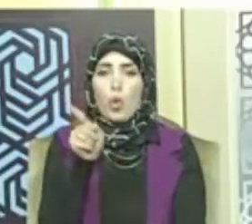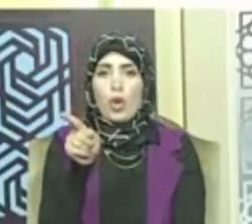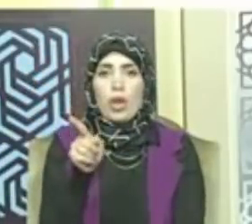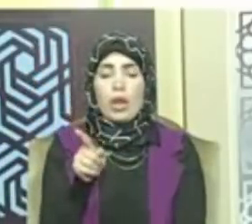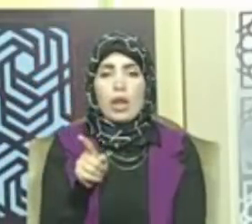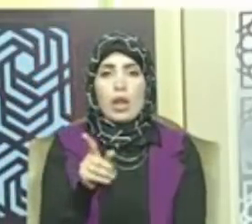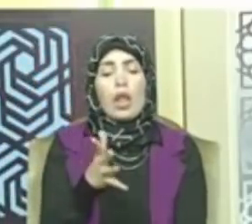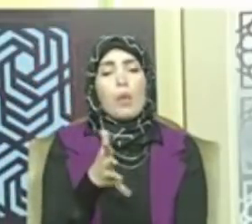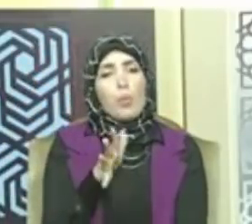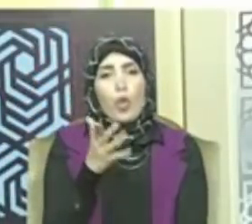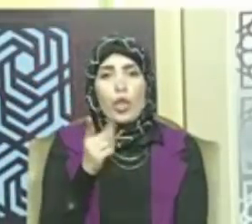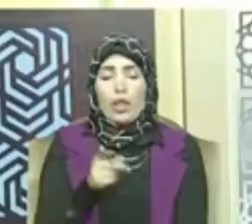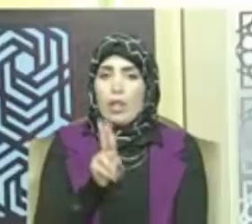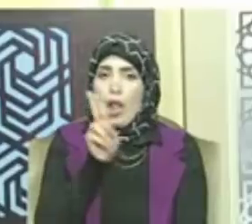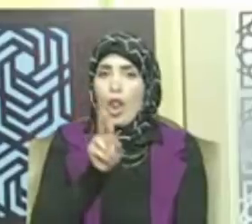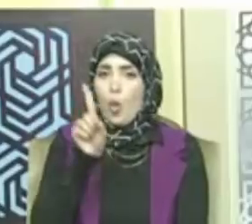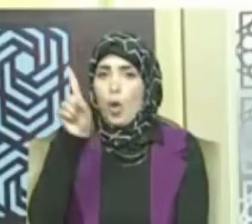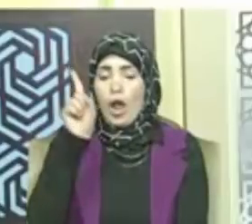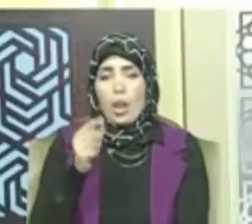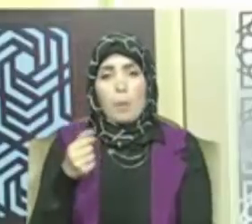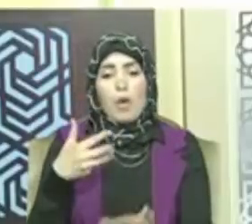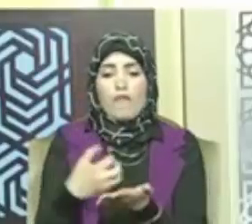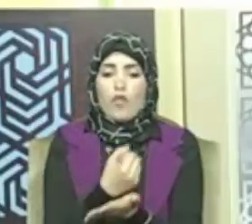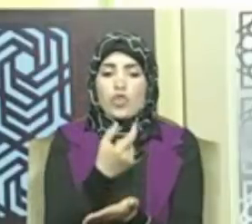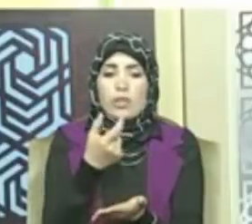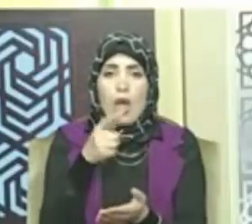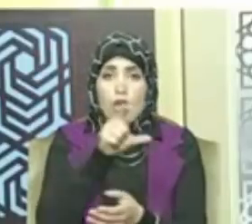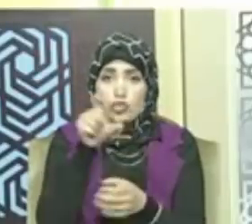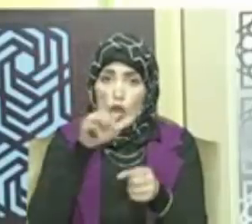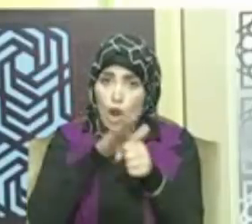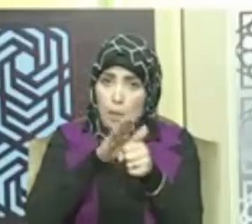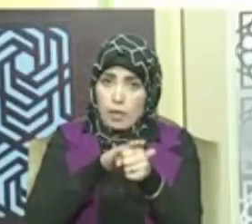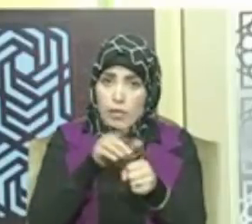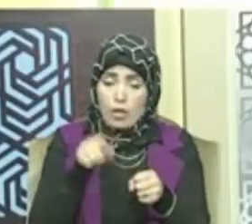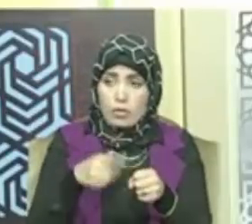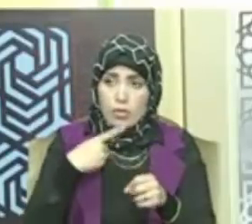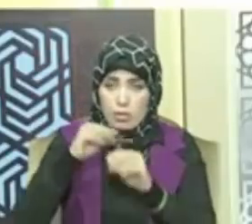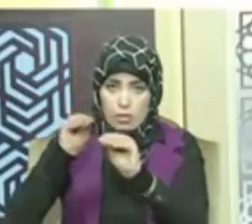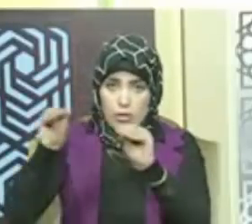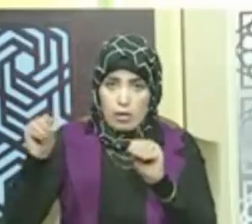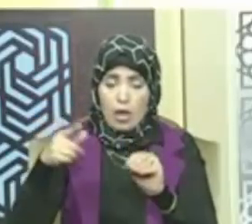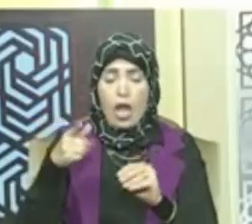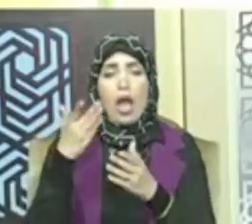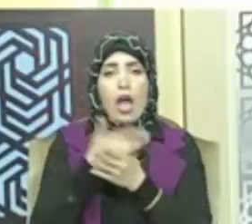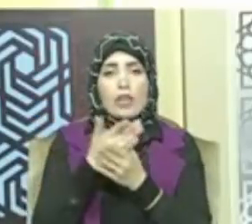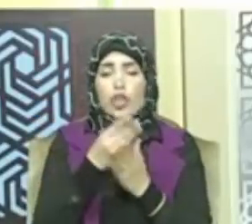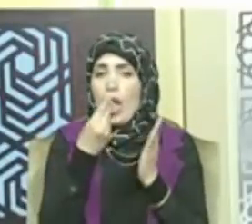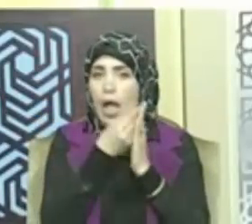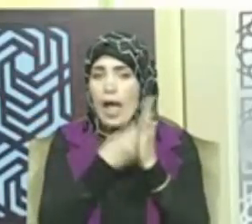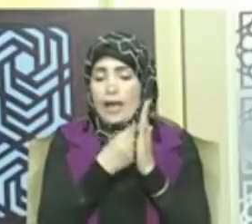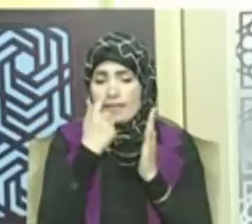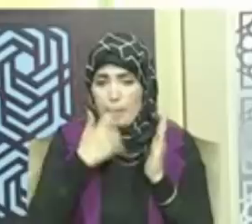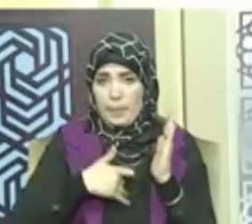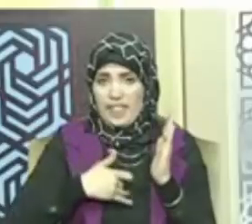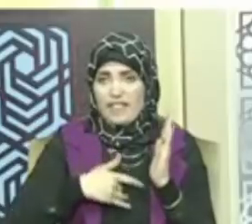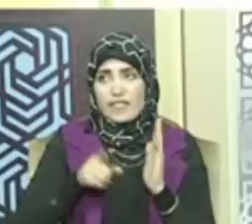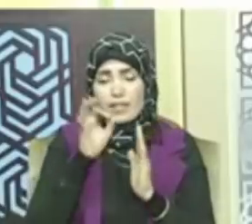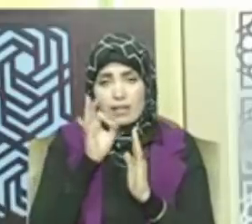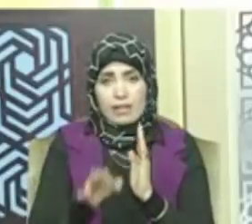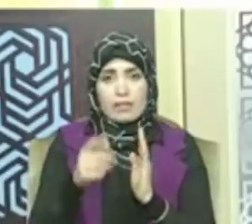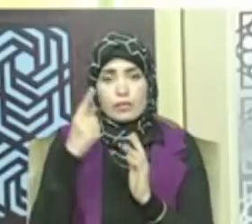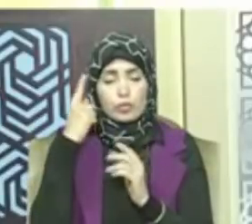لعل رمضان فرصة لمراجعة النفس والرجوع إلى